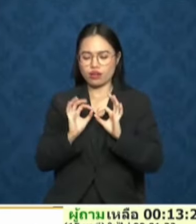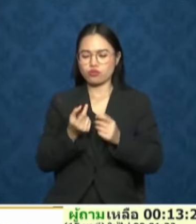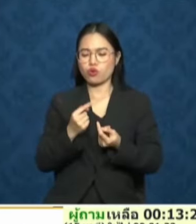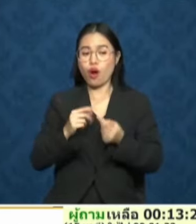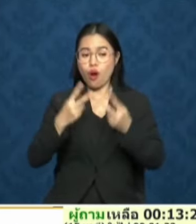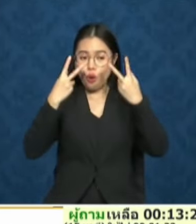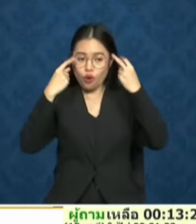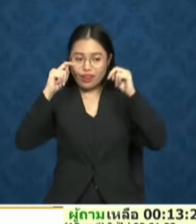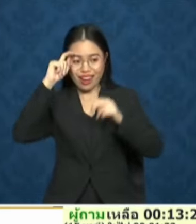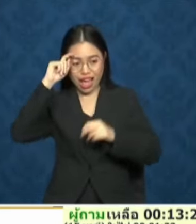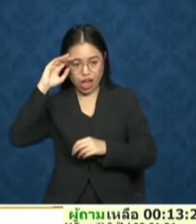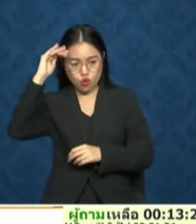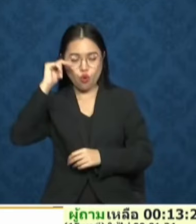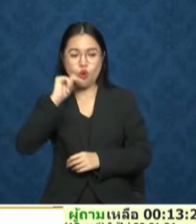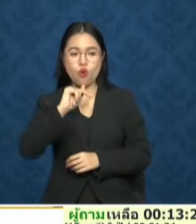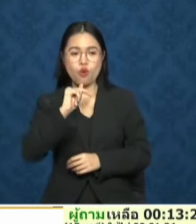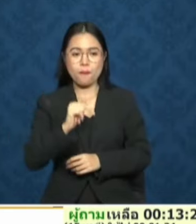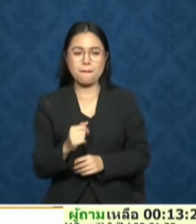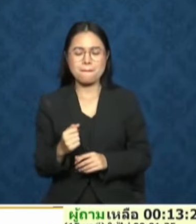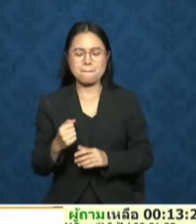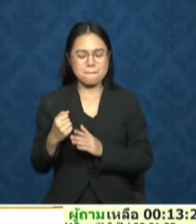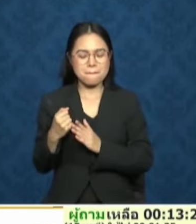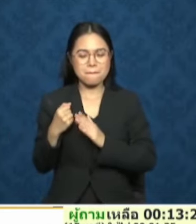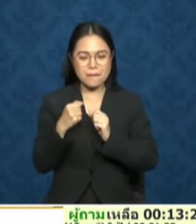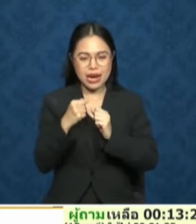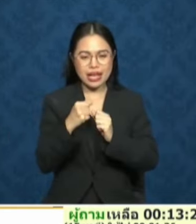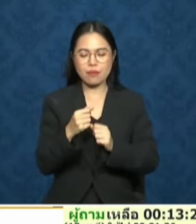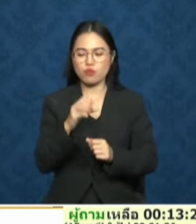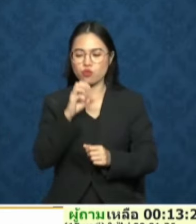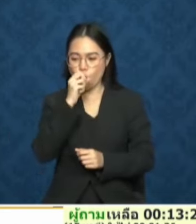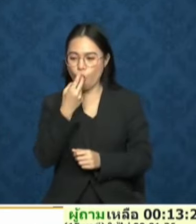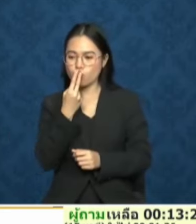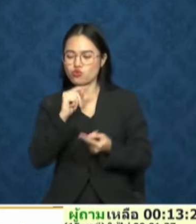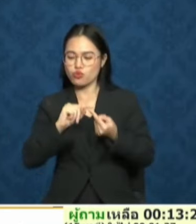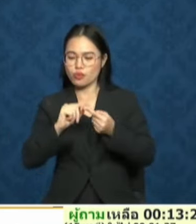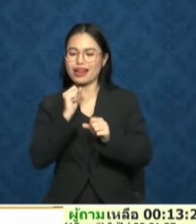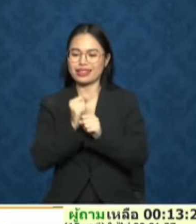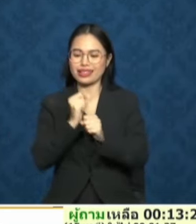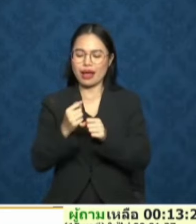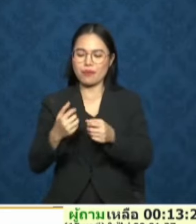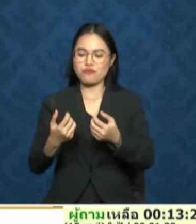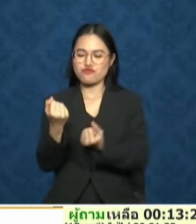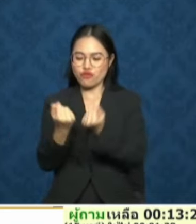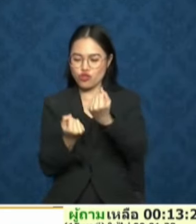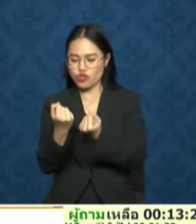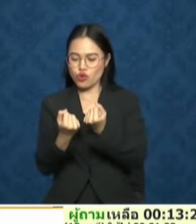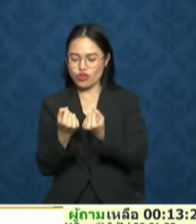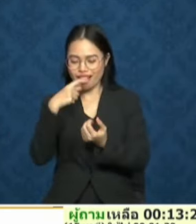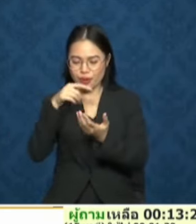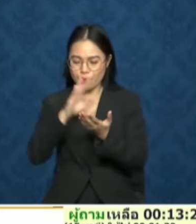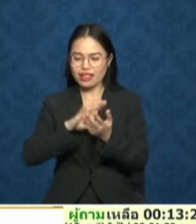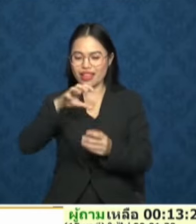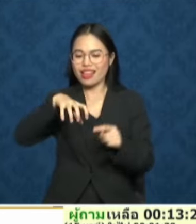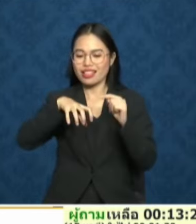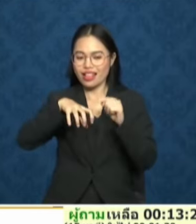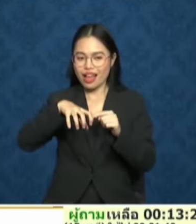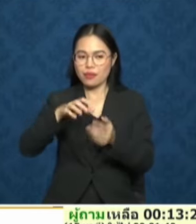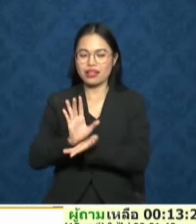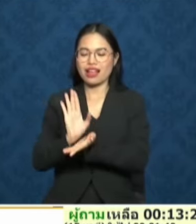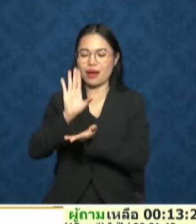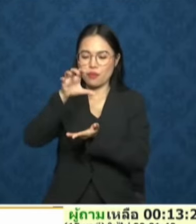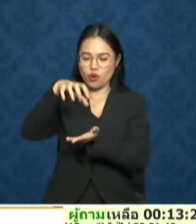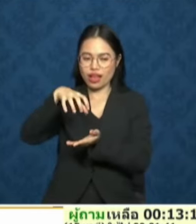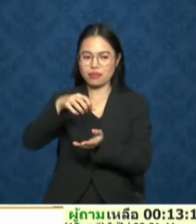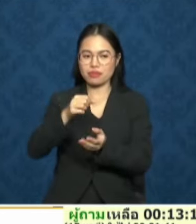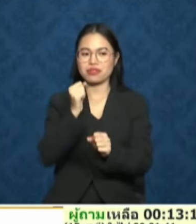เฉพาะท่ในยกเองก็ได้พยายามพลกดันดึดูดใหมีการลงทุนผลิยานภาณะไฟาในประเทศนะครับรวมถึงหว